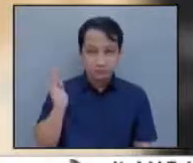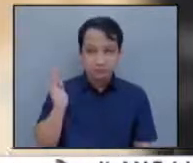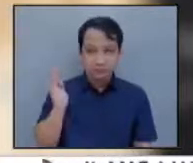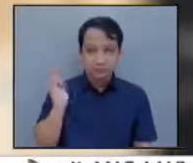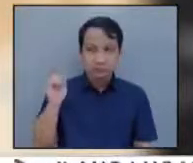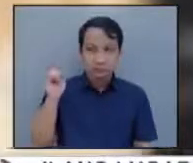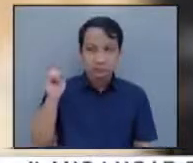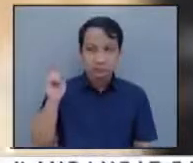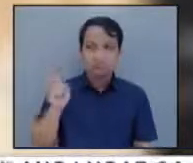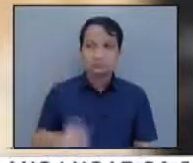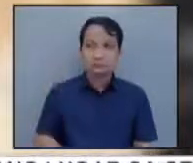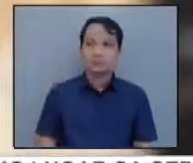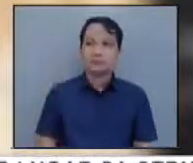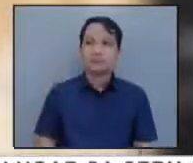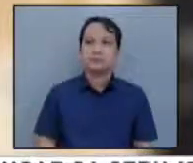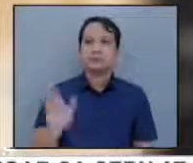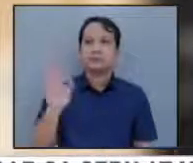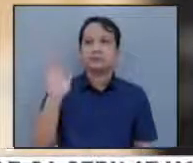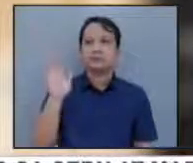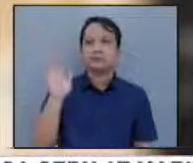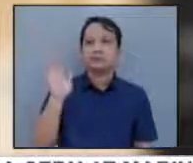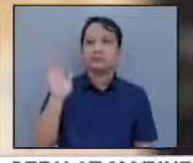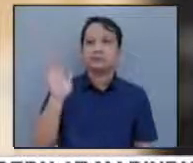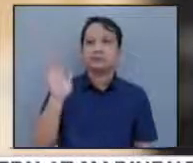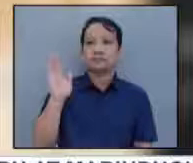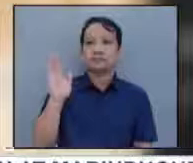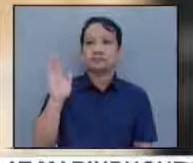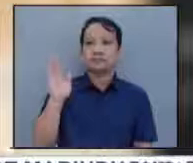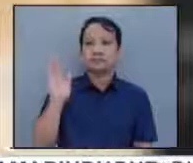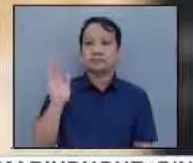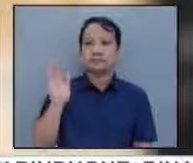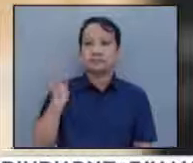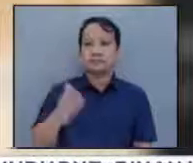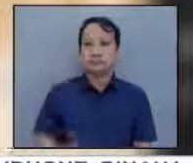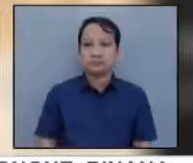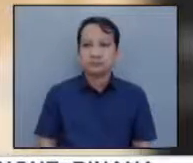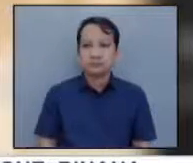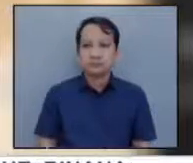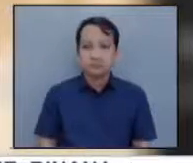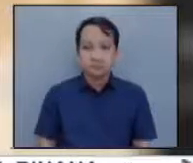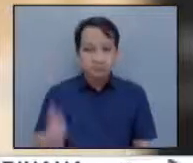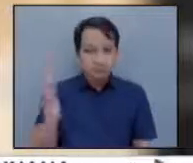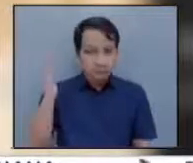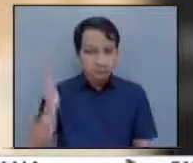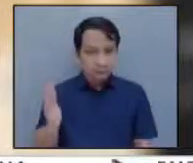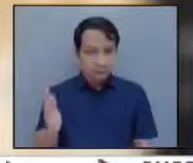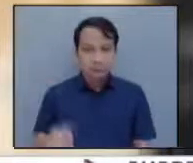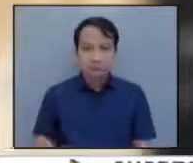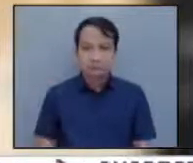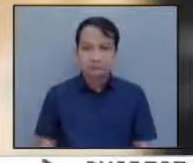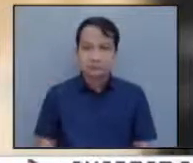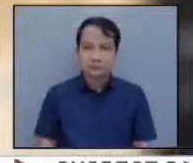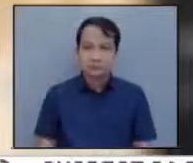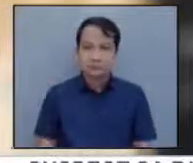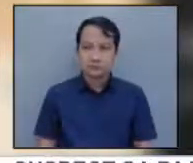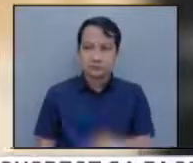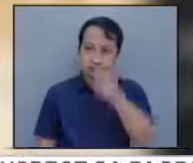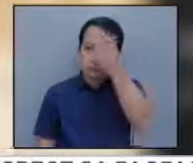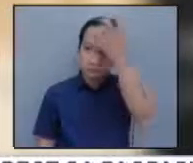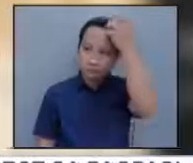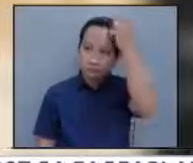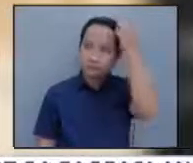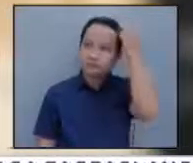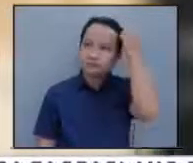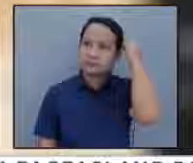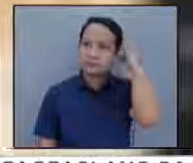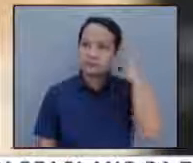Distance, Dua-Dua, Quits, Matakang Busay, Mga Handum Nga Nasulat